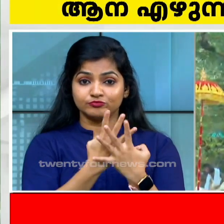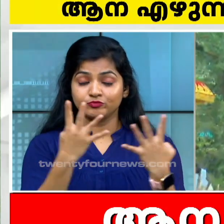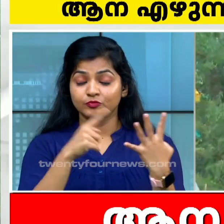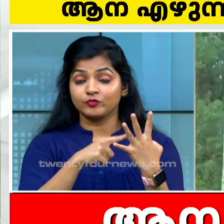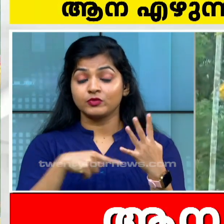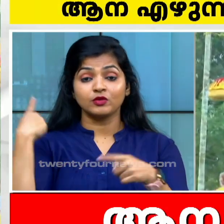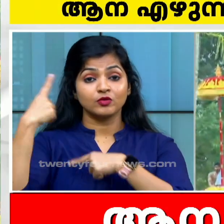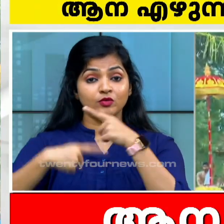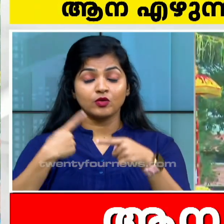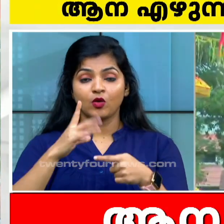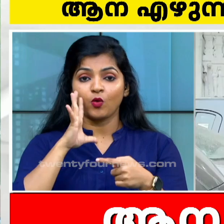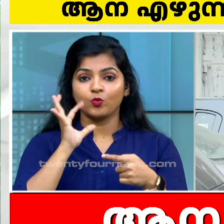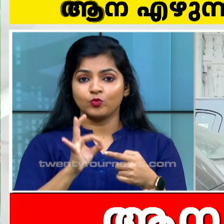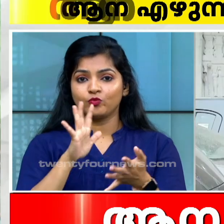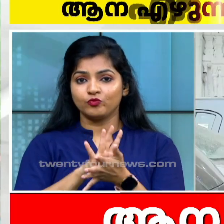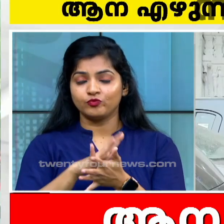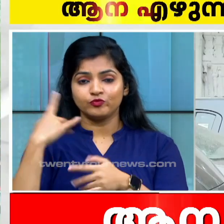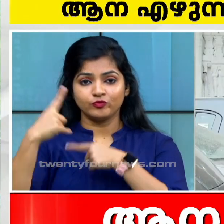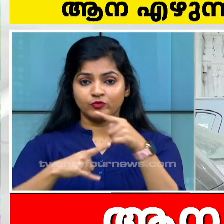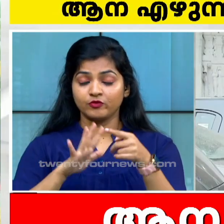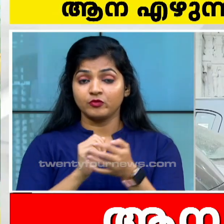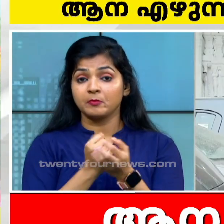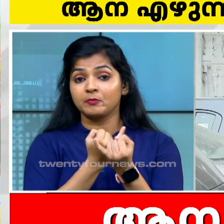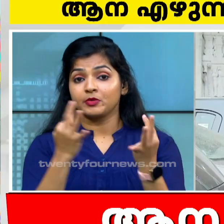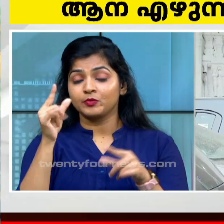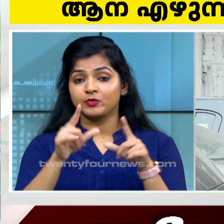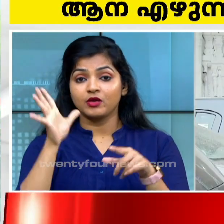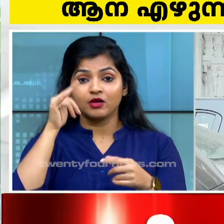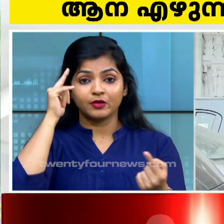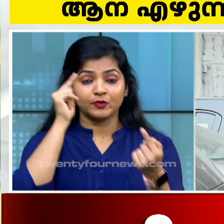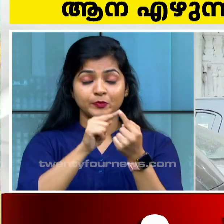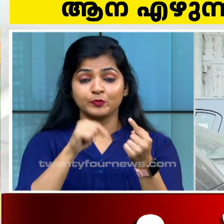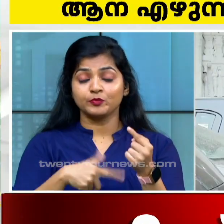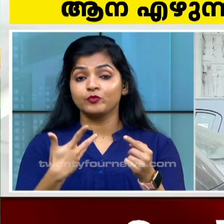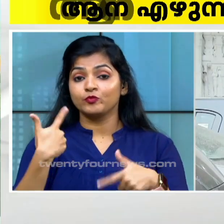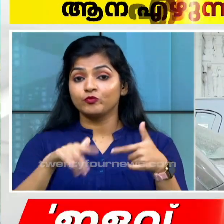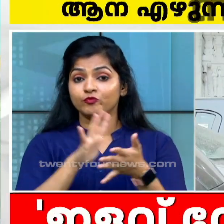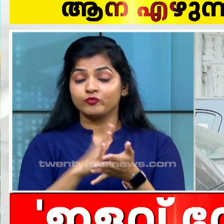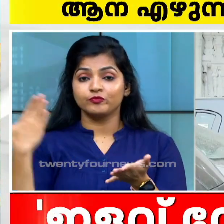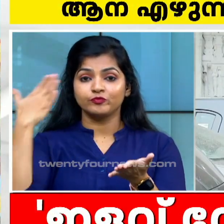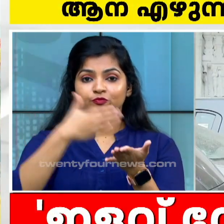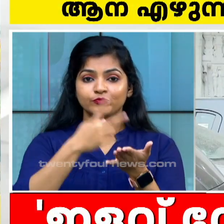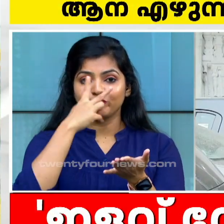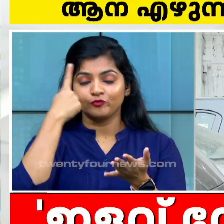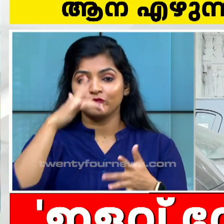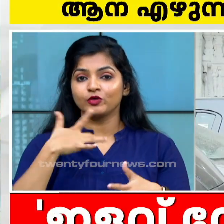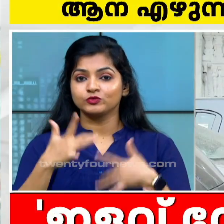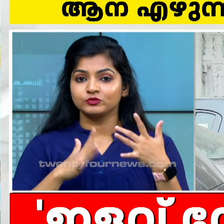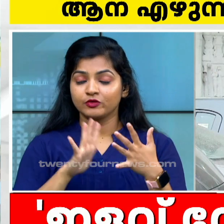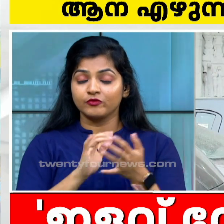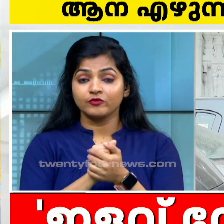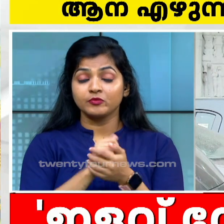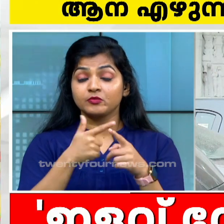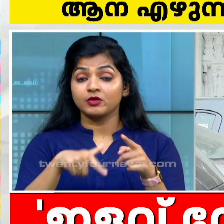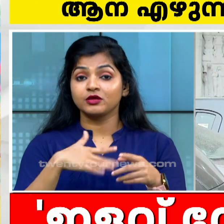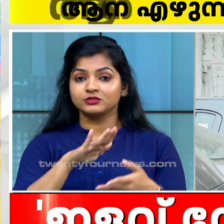ആചാരപ്രകാരമുള്ള വലിയ ചടങ്ങ് കൂടിയാണ്. അതുകൊണ്ട് ആളുകൾ ഒരുപാട് പേർ കാണാനെത്തുന്നതാണ്. ഒരുപാട് ആനപ്രേമികളൊക്കെ ഉള്ളതാണ്. അപ്പോൾ അവരെല്ലാം തൃപ്തിപ്പെടുത്തേണ്ട ഒരു ചുമതല ഈ